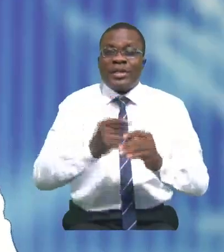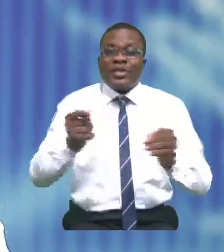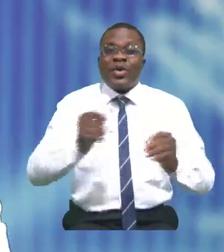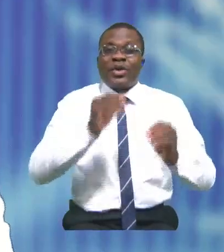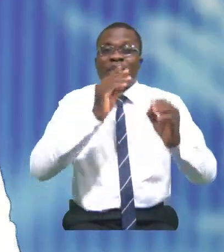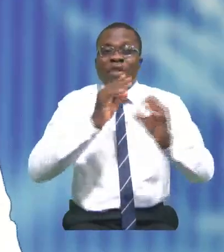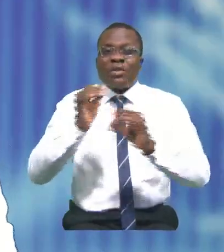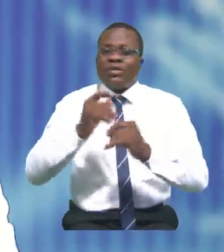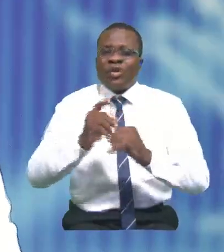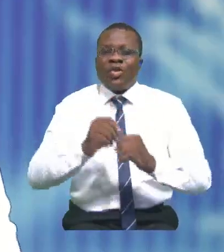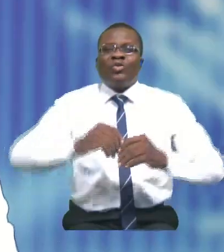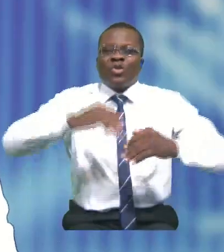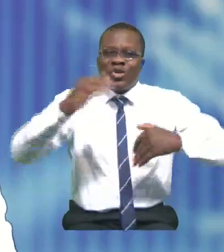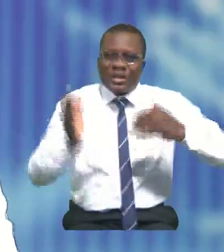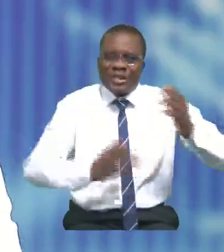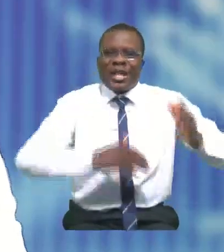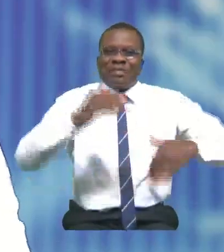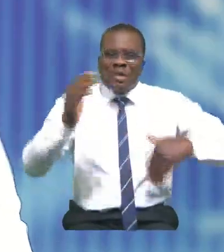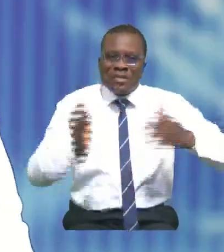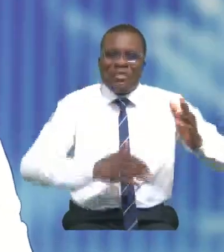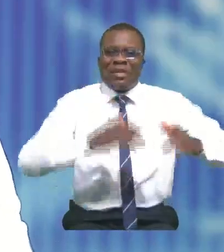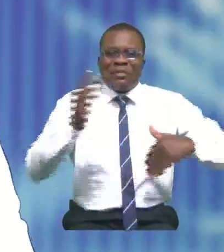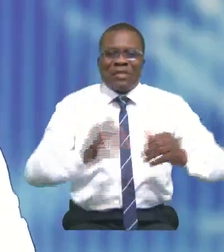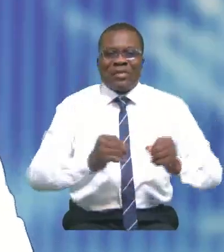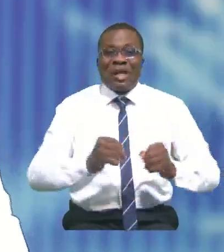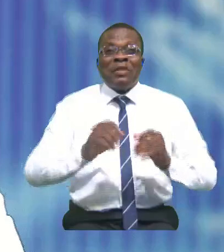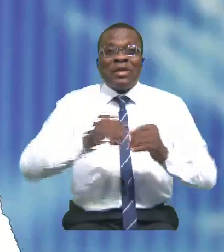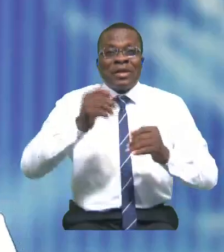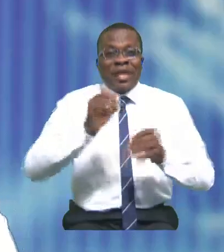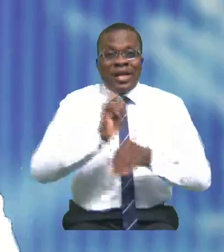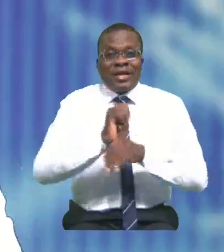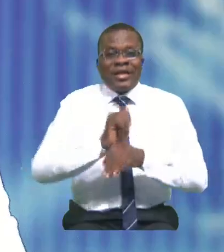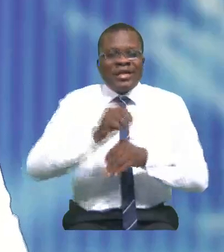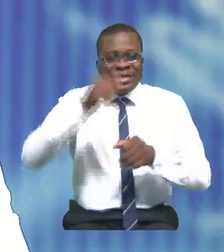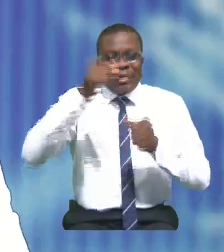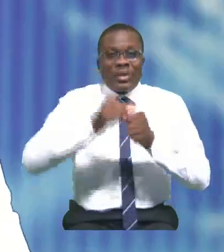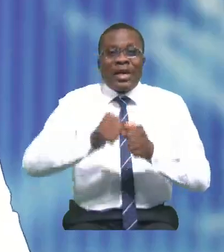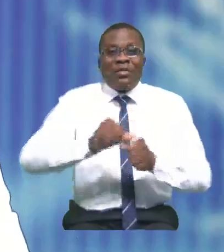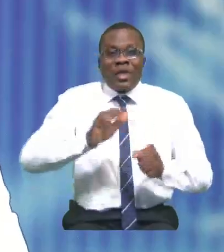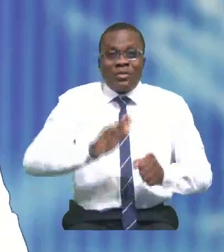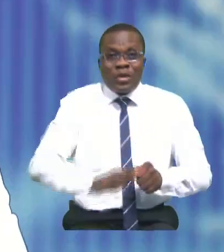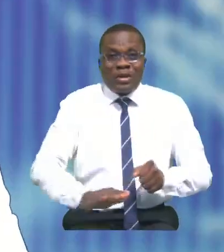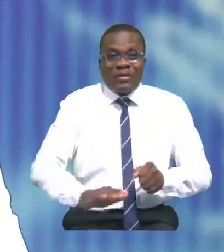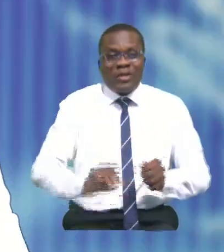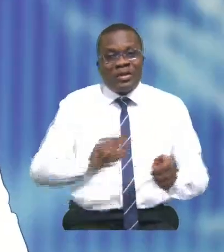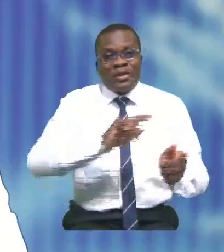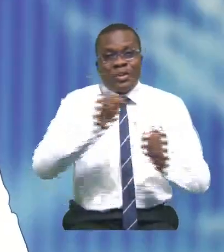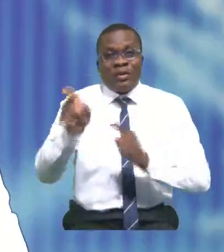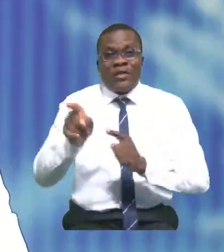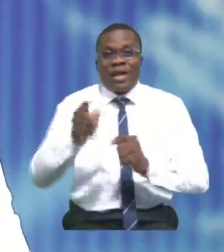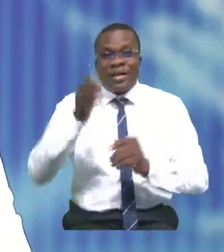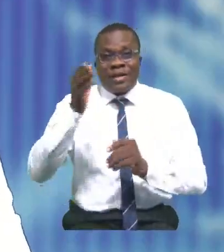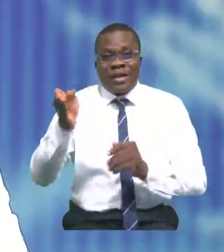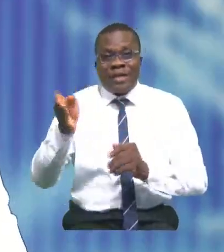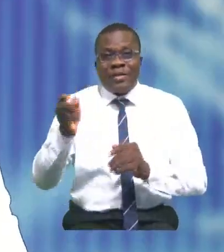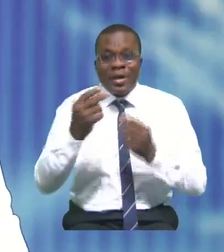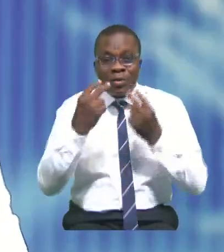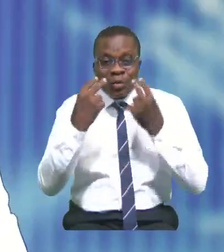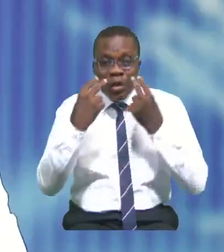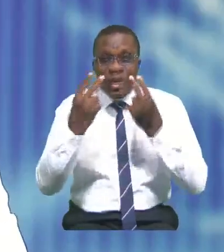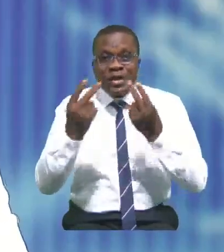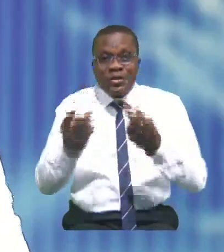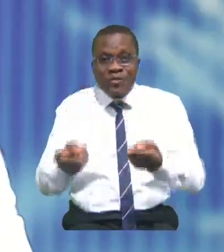dis tamt à l'église donc voilà ça me rappelle mon enfance donc je vais aller faire un tour de de je vais aller le visiter le